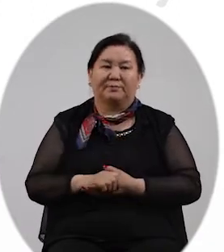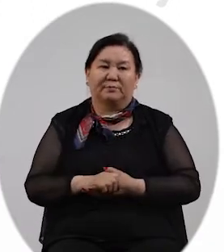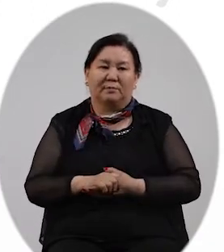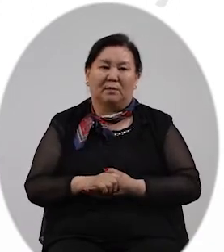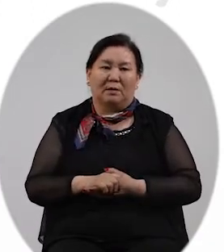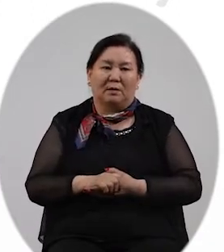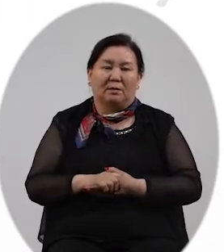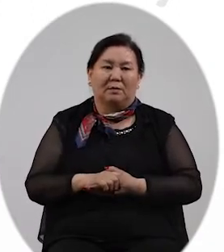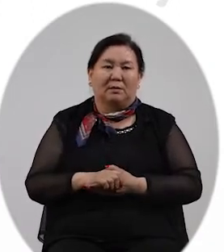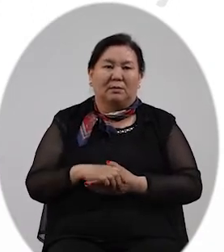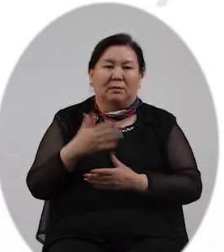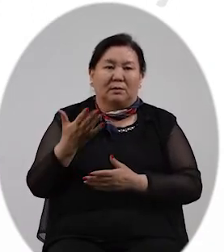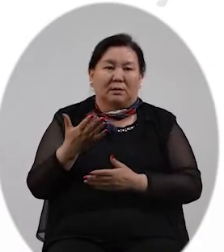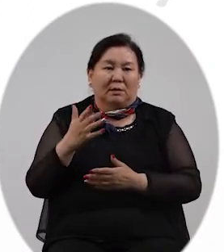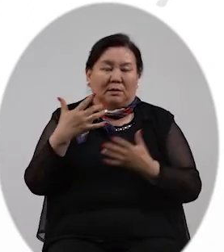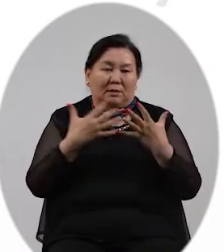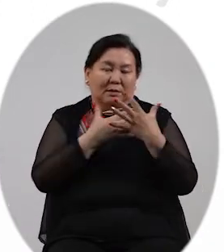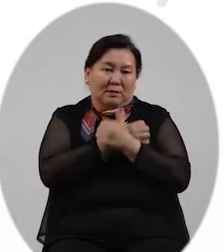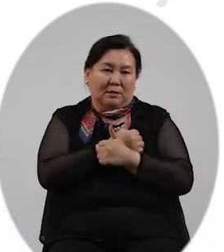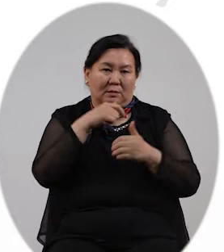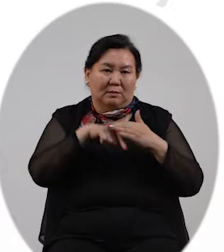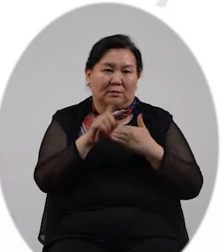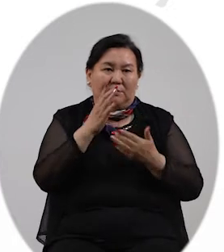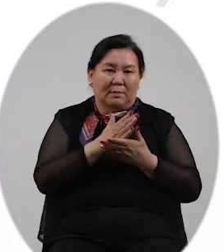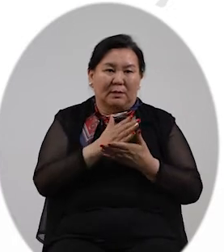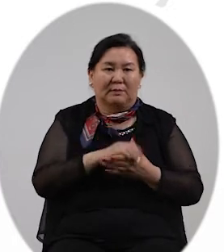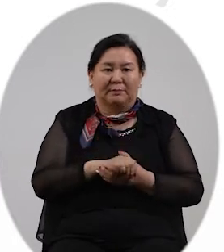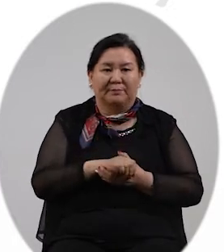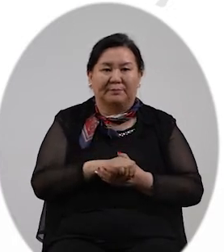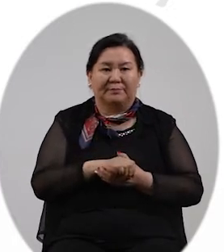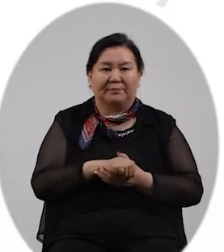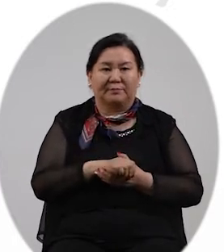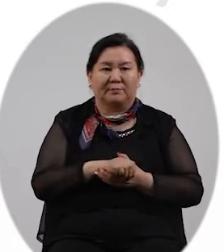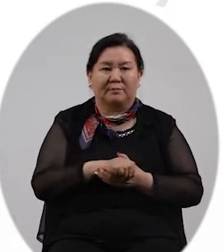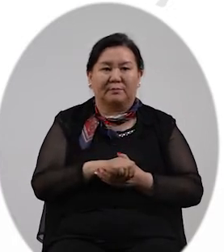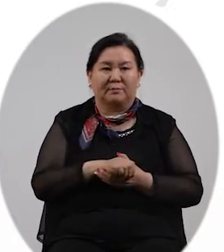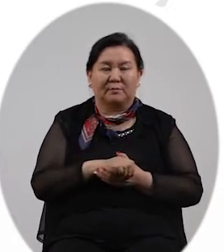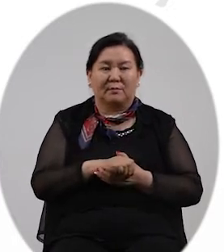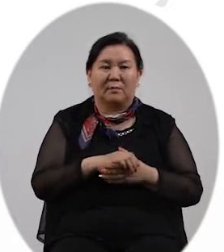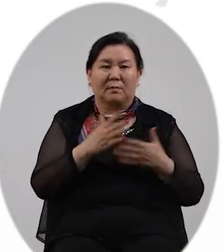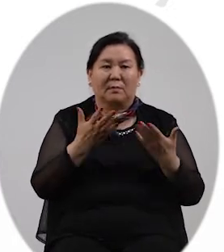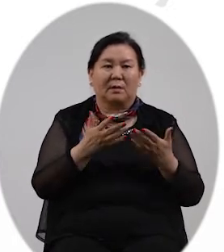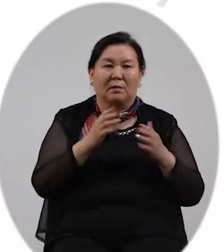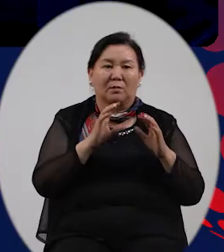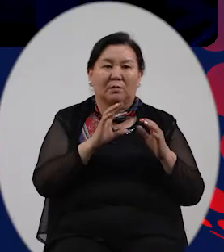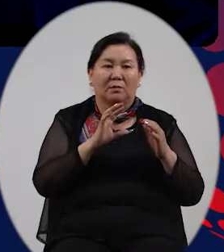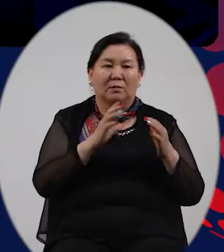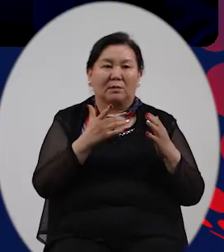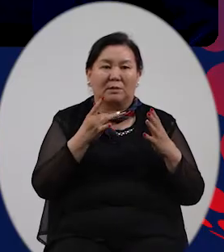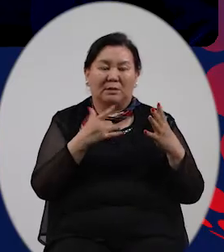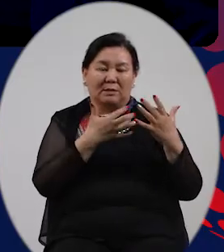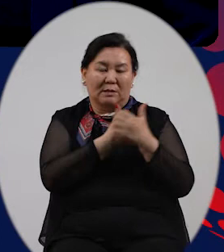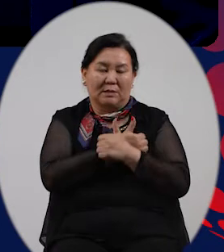ээ. Дараах хүчин зүйлс бол гэрээнд хамааралддаг. За энэ дээр бол тусгагдж байгаа зүйлс маань юу аава гэхээр гэрээний